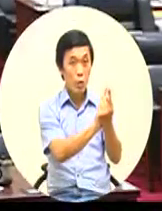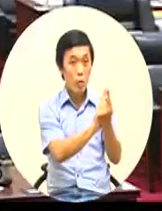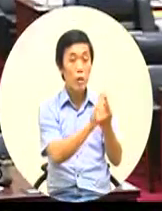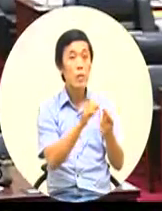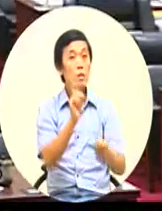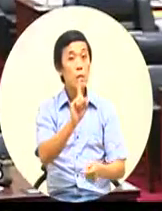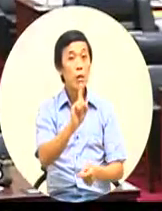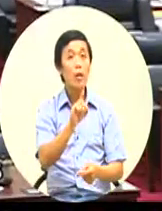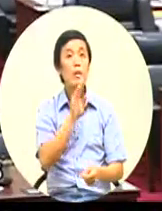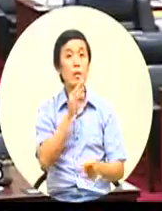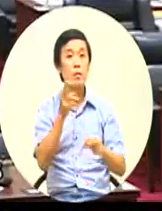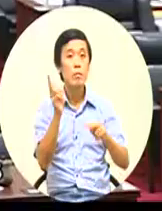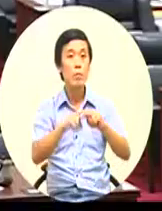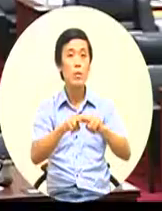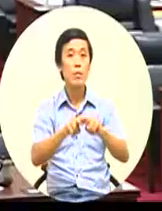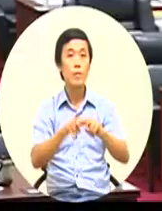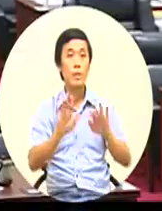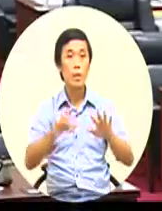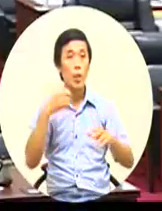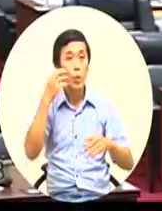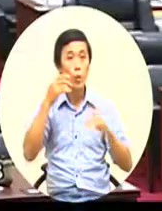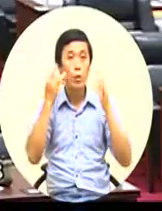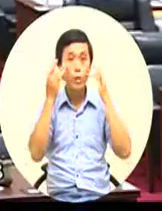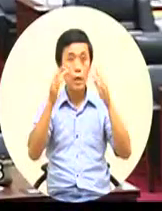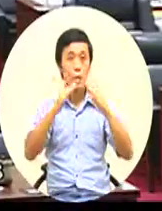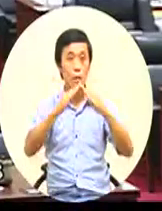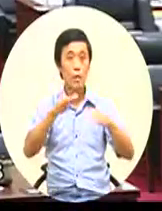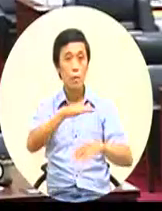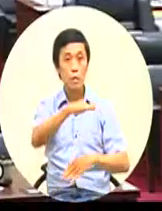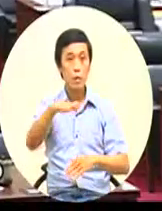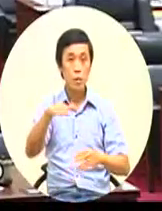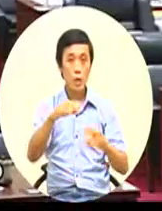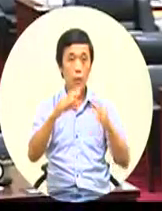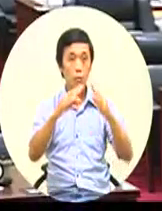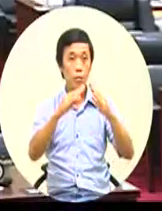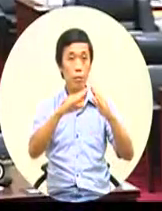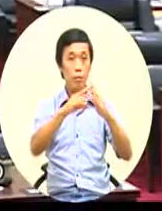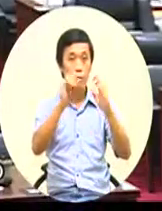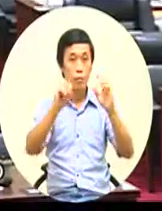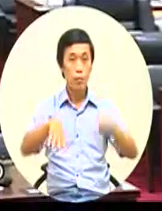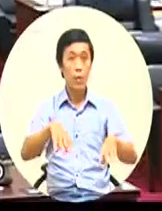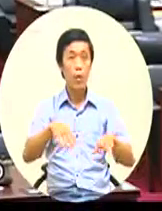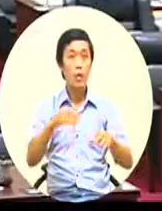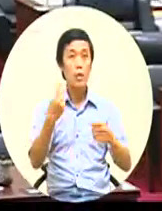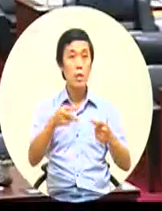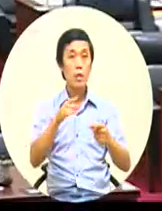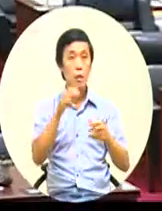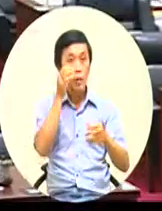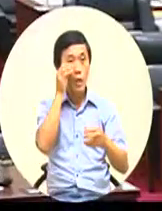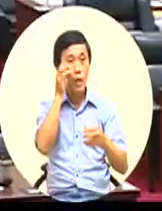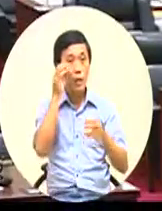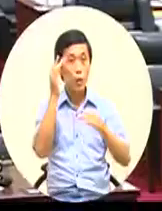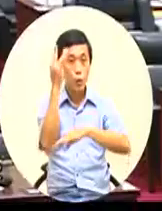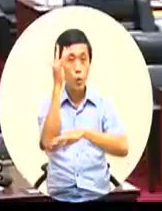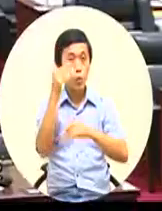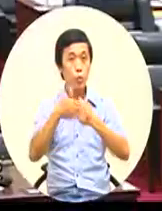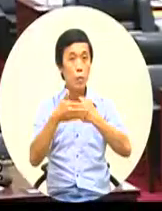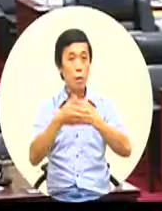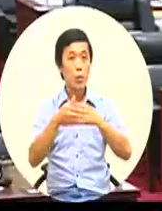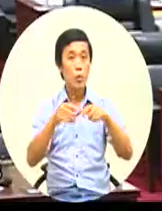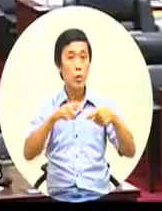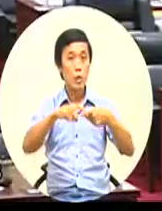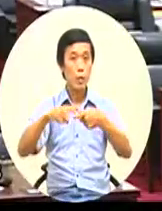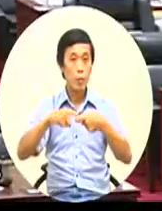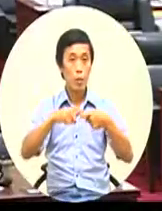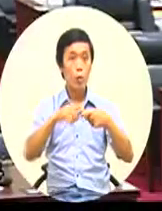来。所以今天我们看到果菜市场拆迁案，我们看到互树联盟，我们看到旗山大沟顶的案